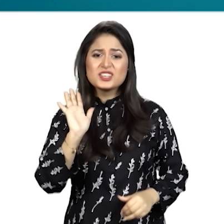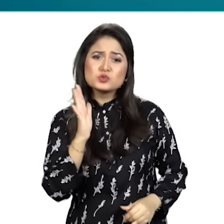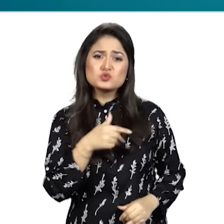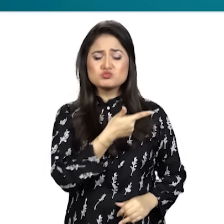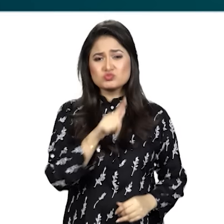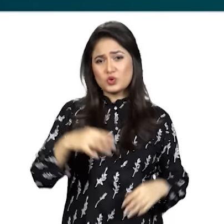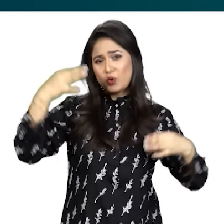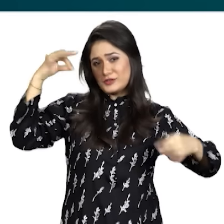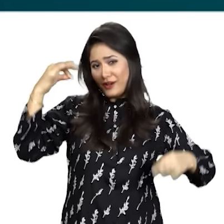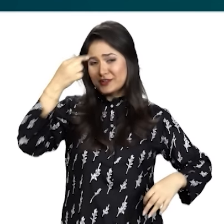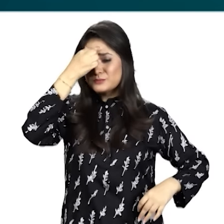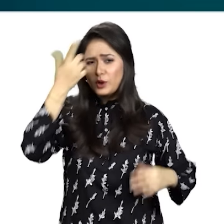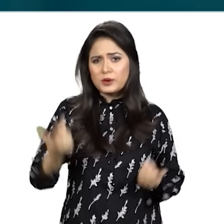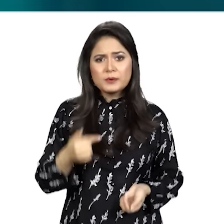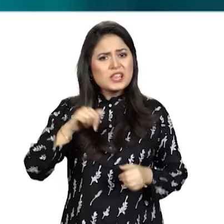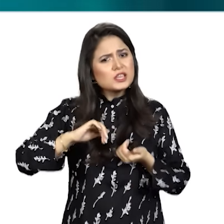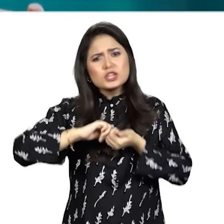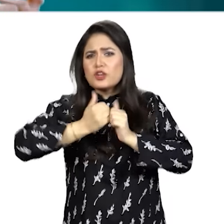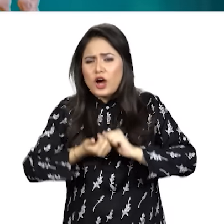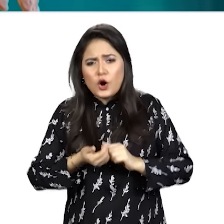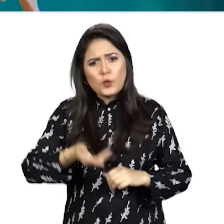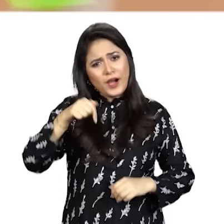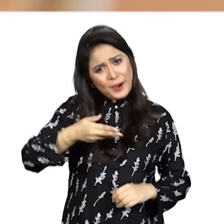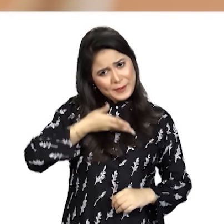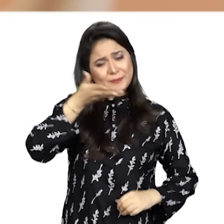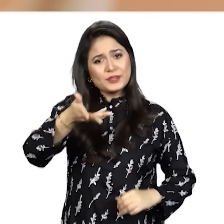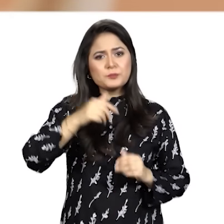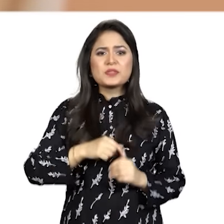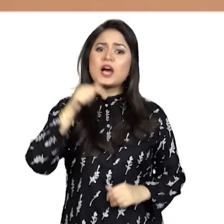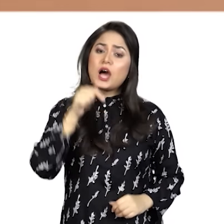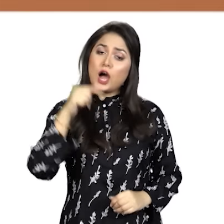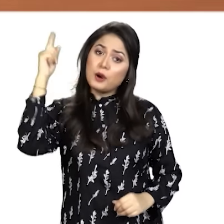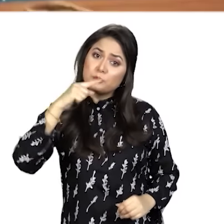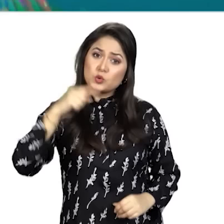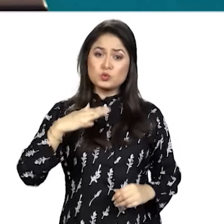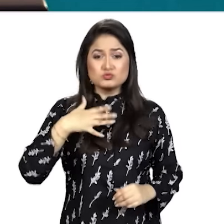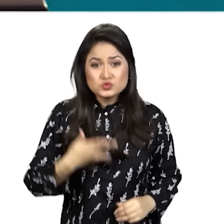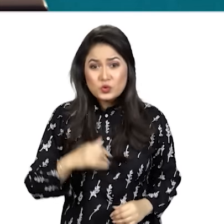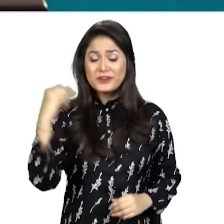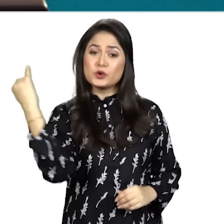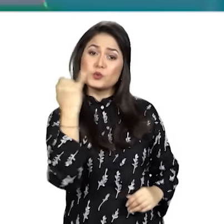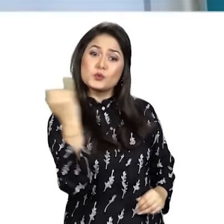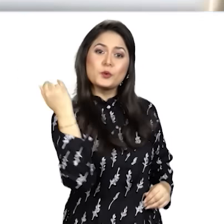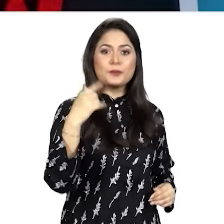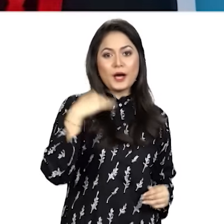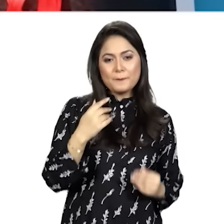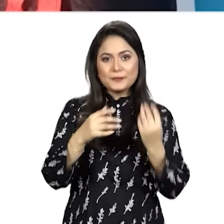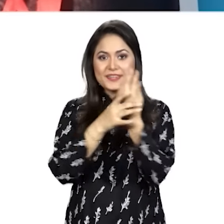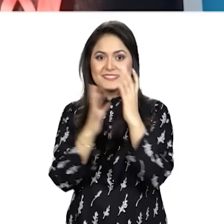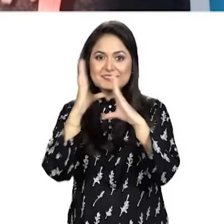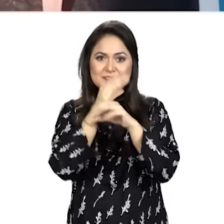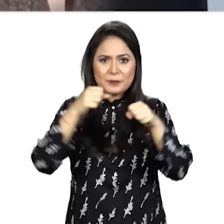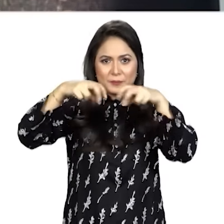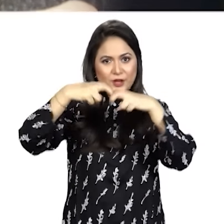मुश्किल होती है। लेकिन ऐसा क्यों होता है, आइए जानते हैं। आप रोज़ाना चलते, झुकते और घूमते हुए अपने जिस्म में मौजूद